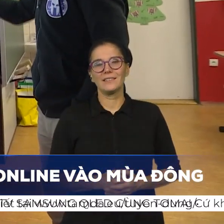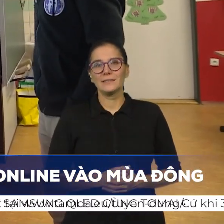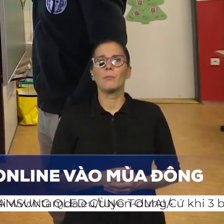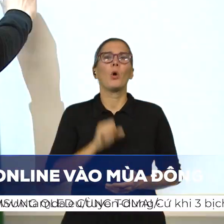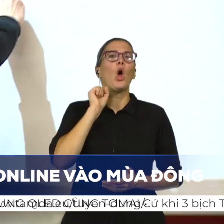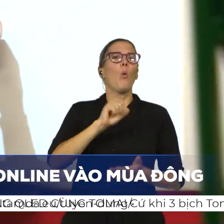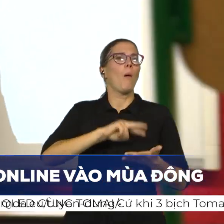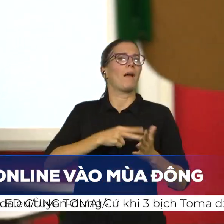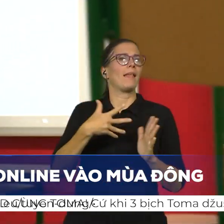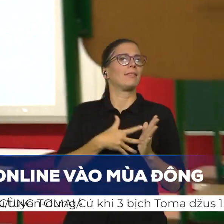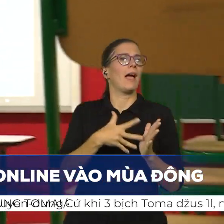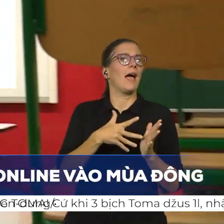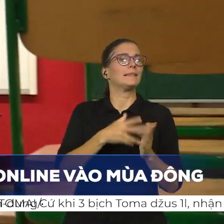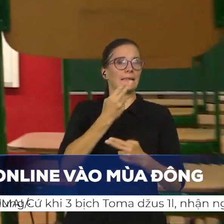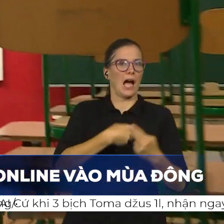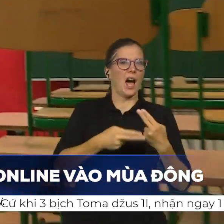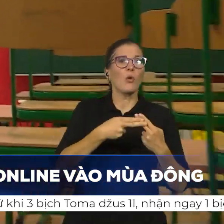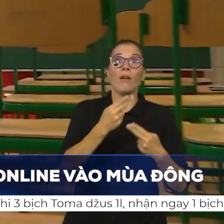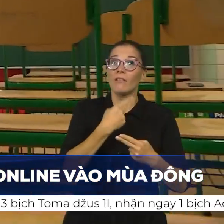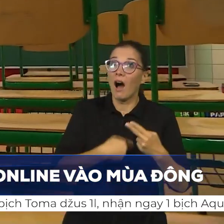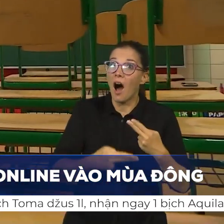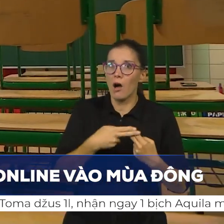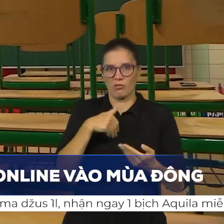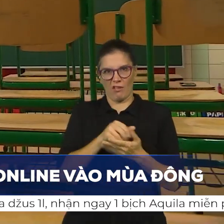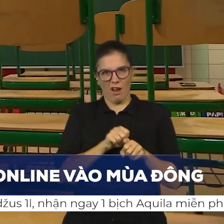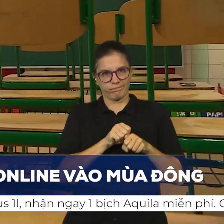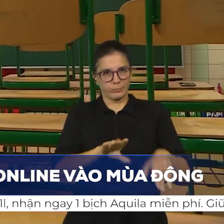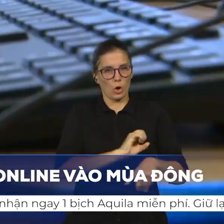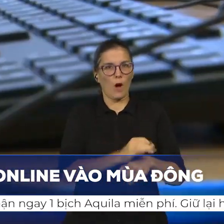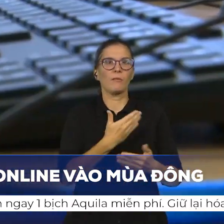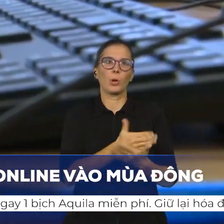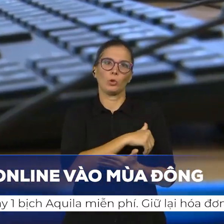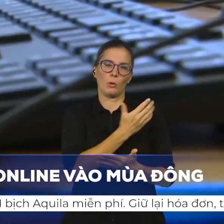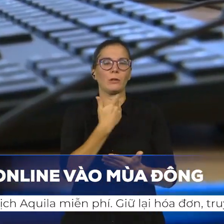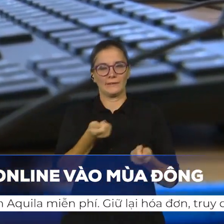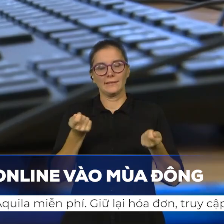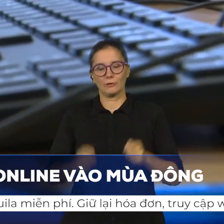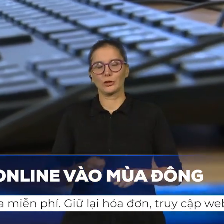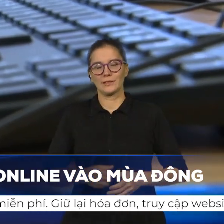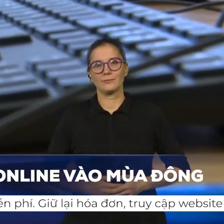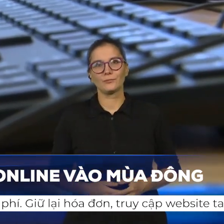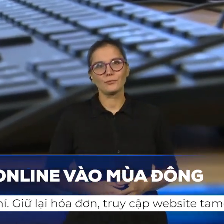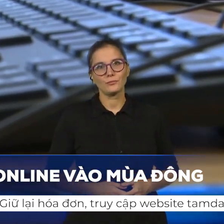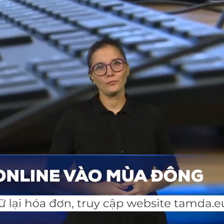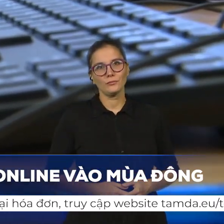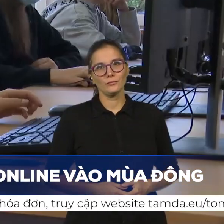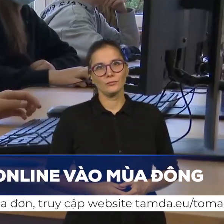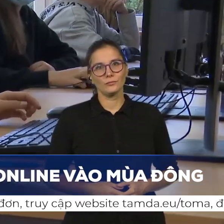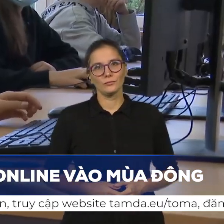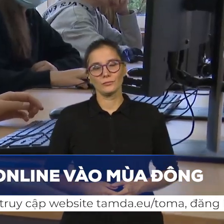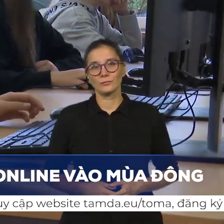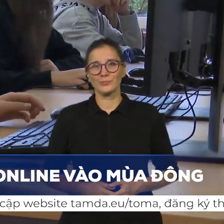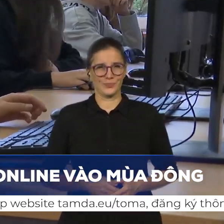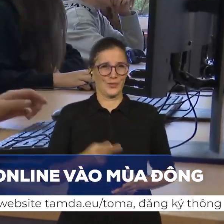như dự kiến nếu áp dụng cách này các trường học sẽ có thể tiết kiệm tới 10% chi phí năng lượng Tuy nhiên đề xuất này có được thực sự áp dụng hay không